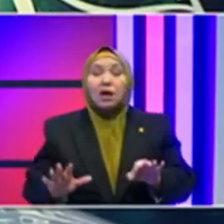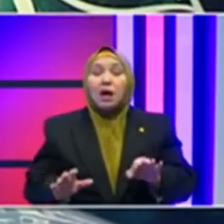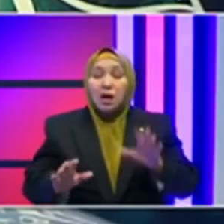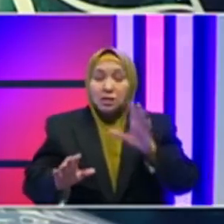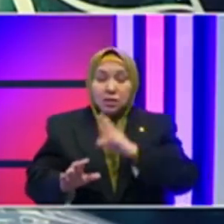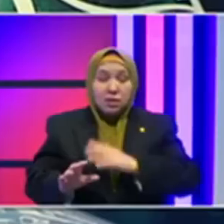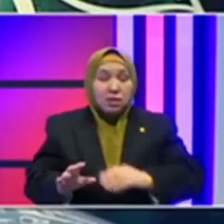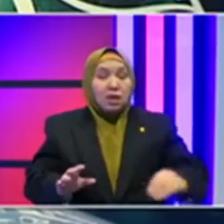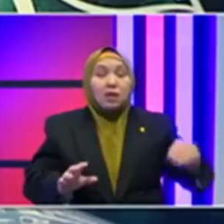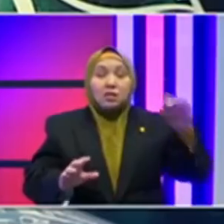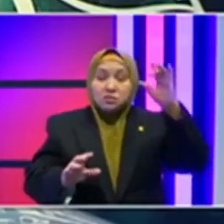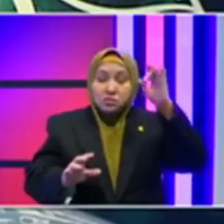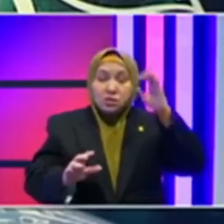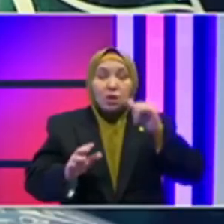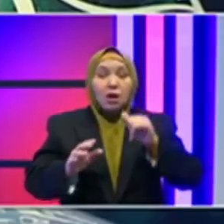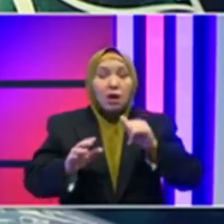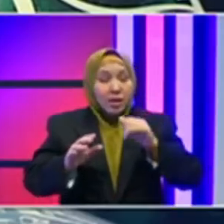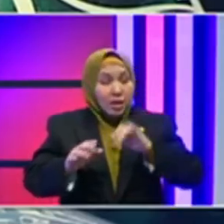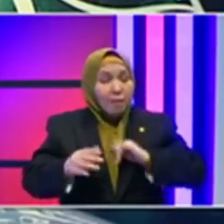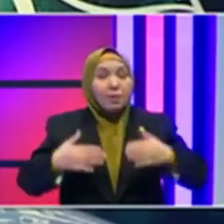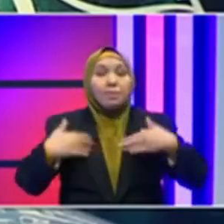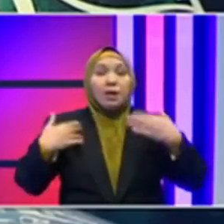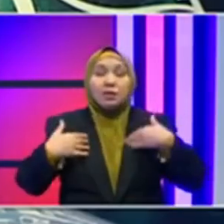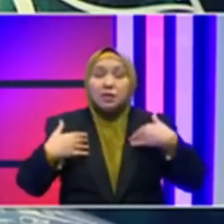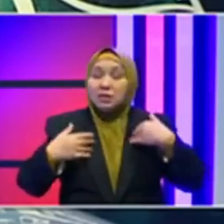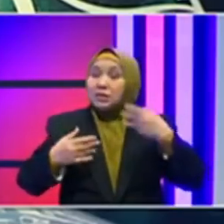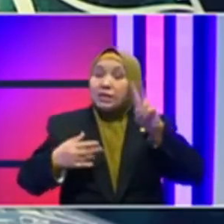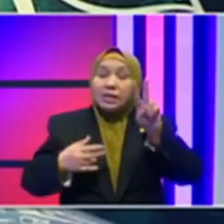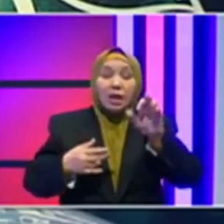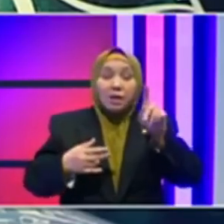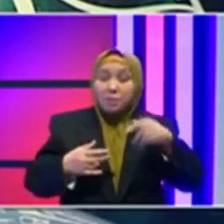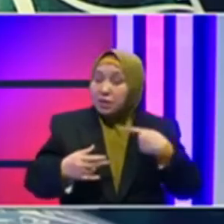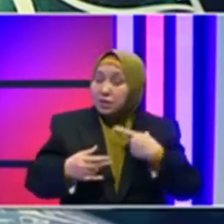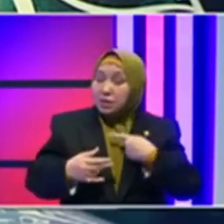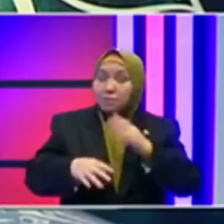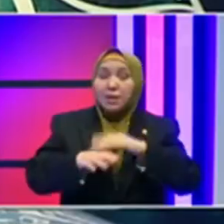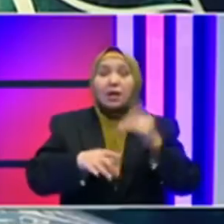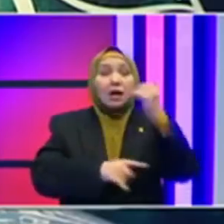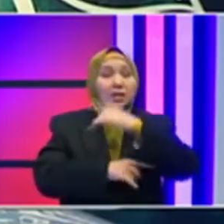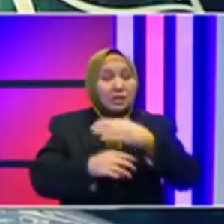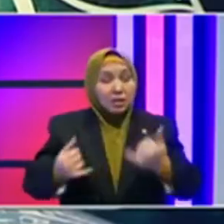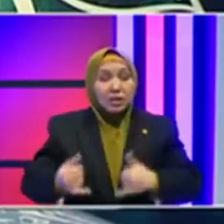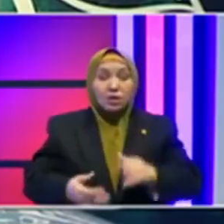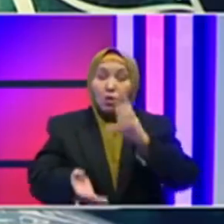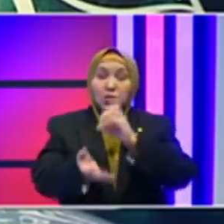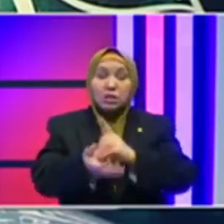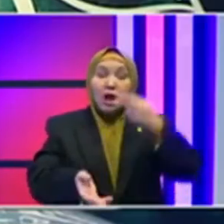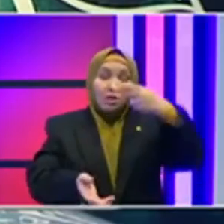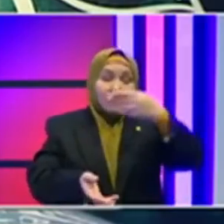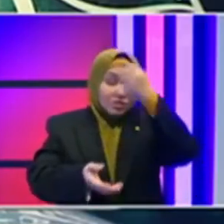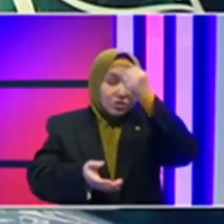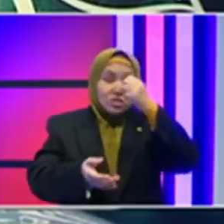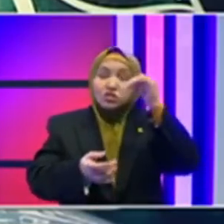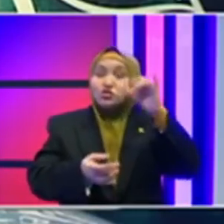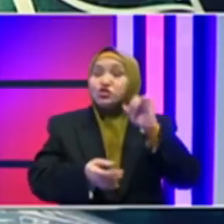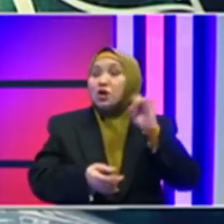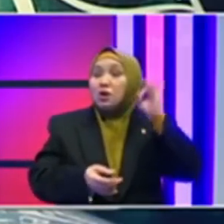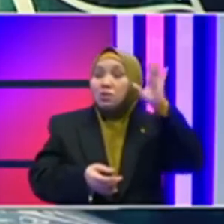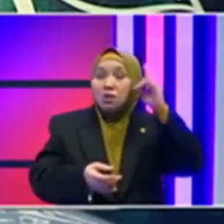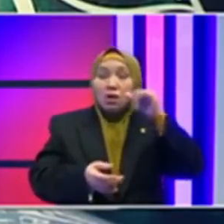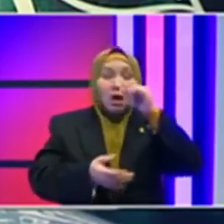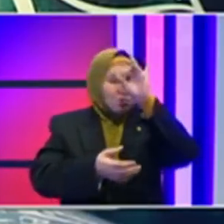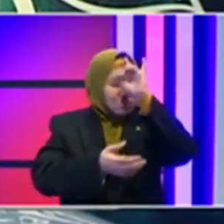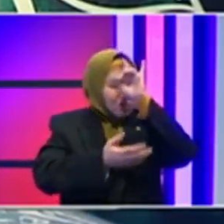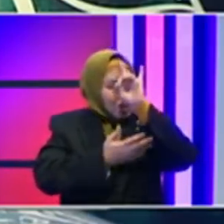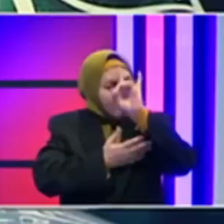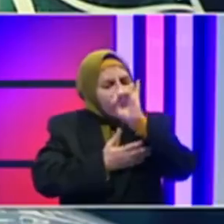eh yang terakhir bintang ataupun tamu eee jemputan kita pada hari ini dokter insyaallah audzubillahiminasyaito